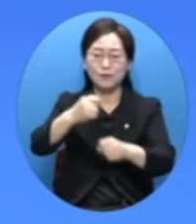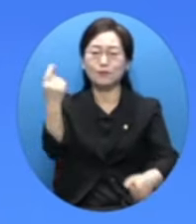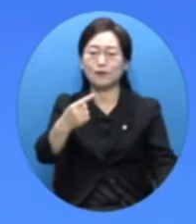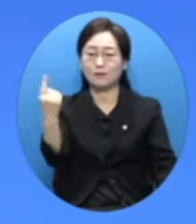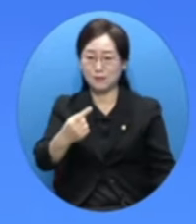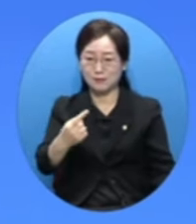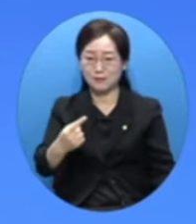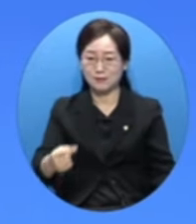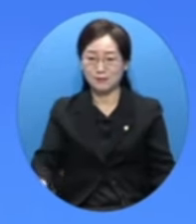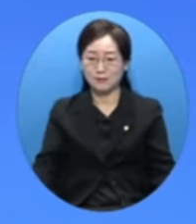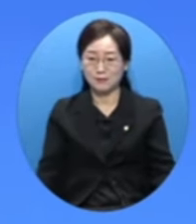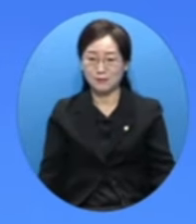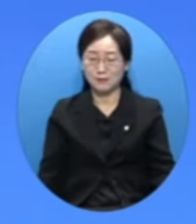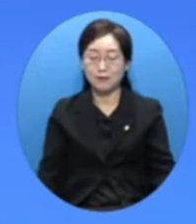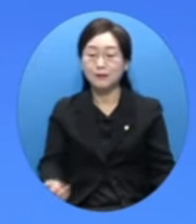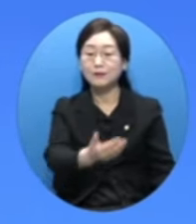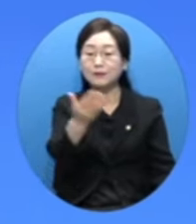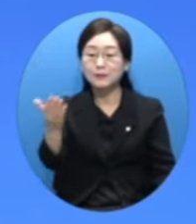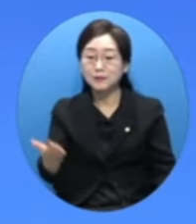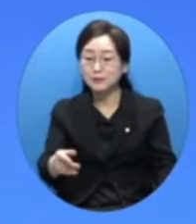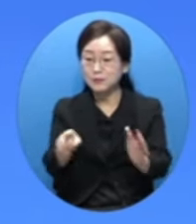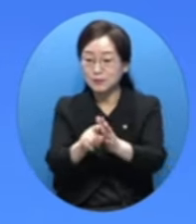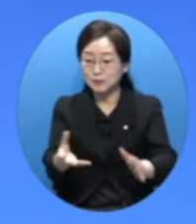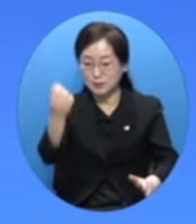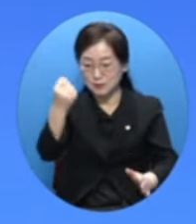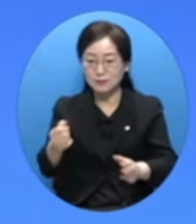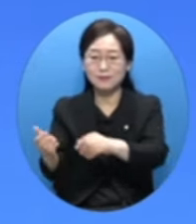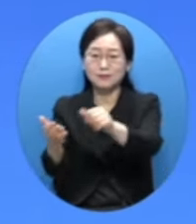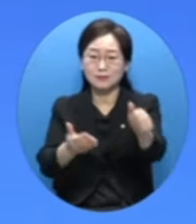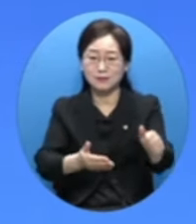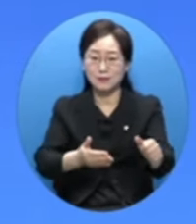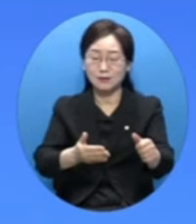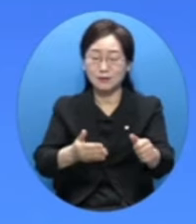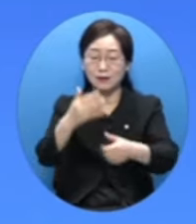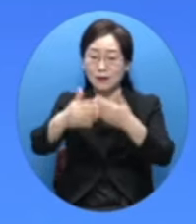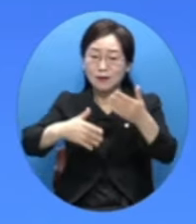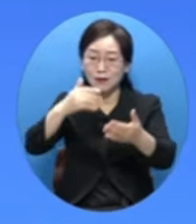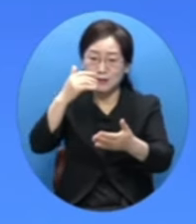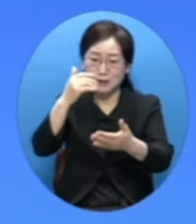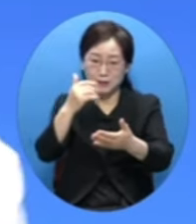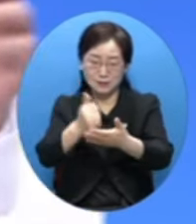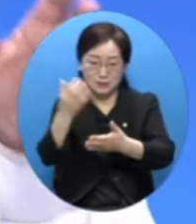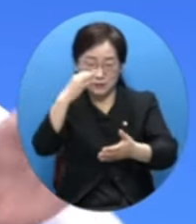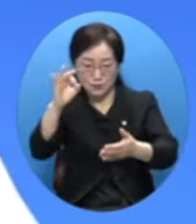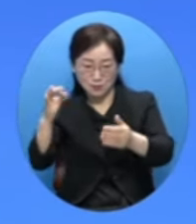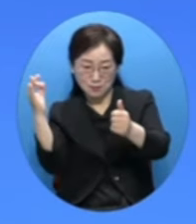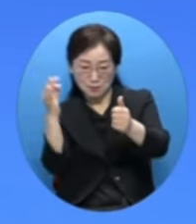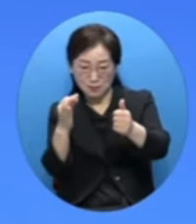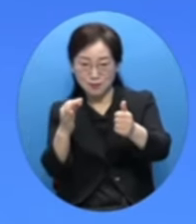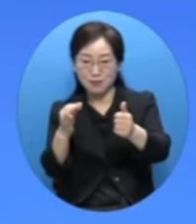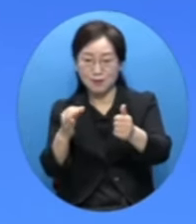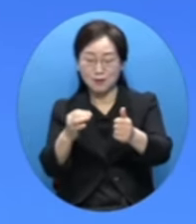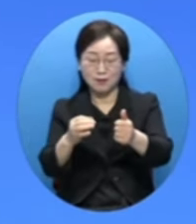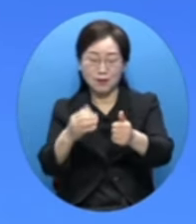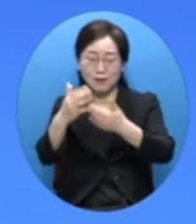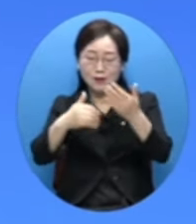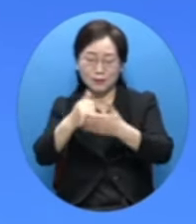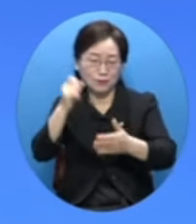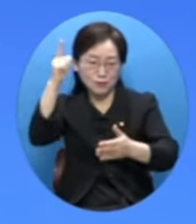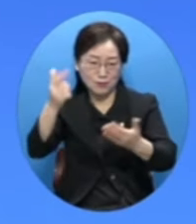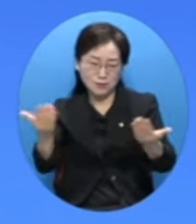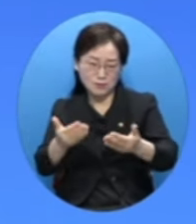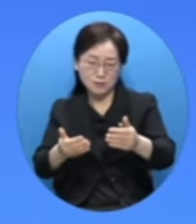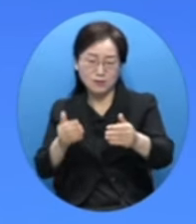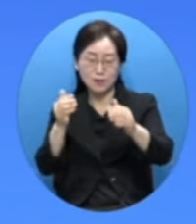것입니다. 그러므로 여러분 믿음의 사람이 되어야 됩니다. 하나님께 인정받는 믿음의 사람이 될 때 여러분을 통해서 위대한 역사를 이루기 원하시는